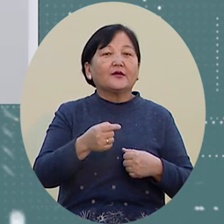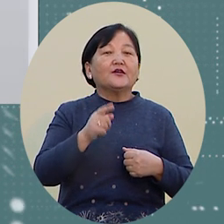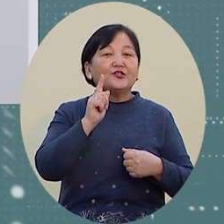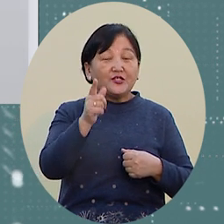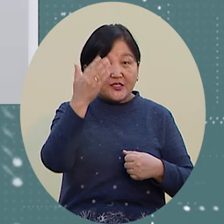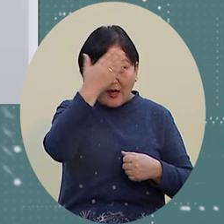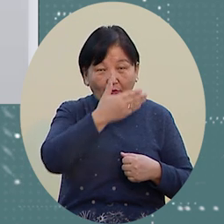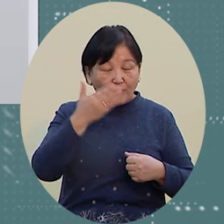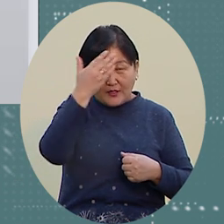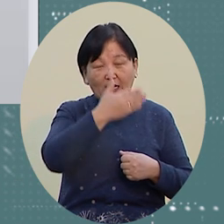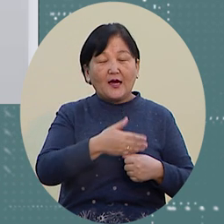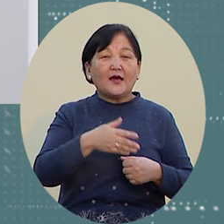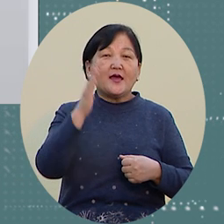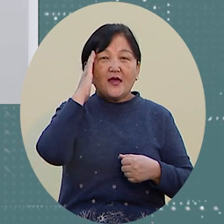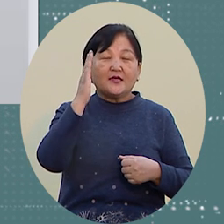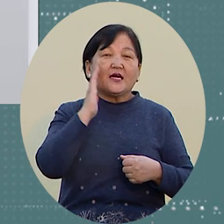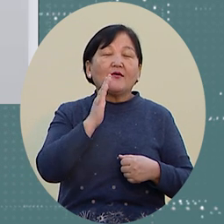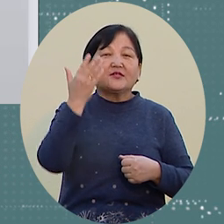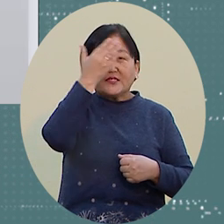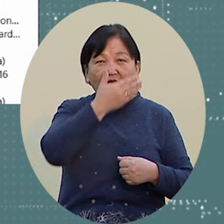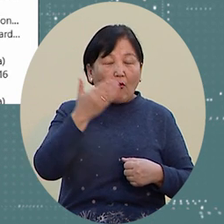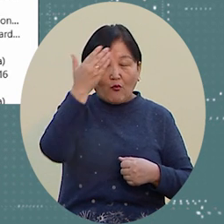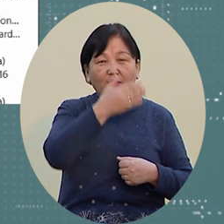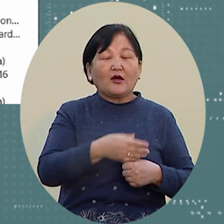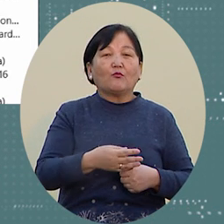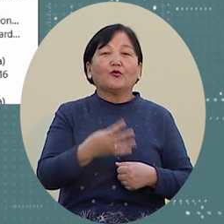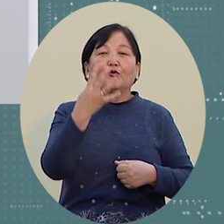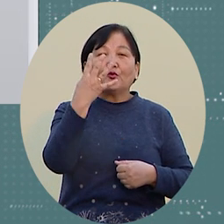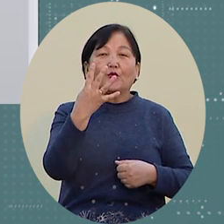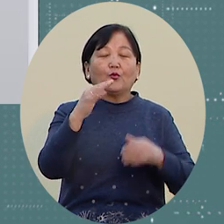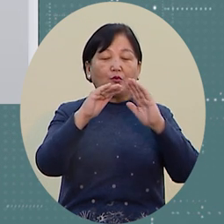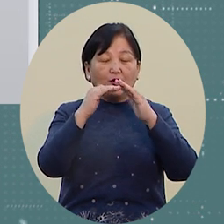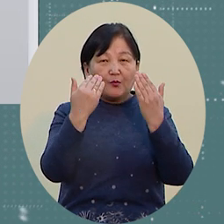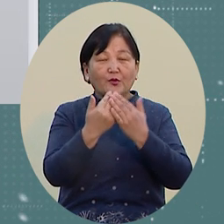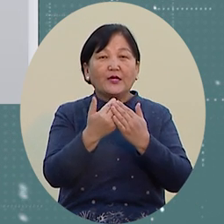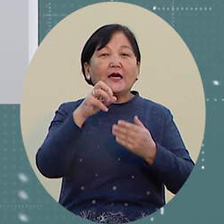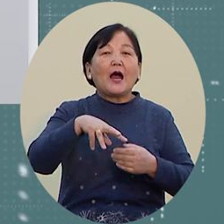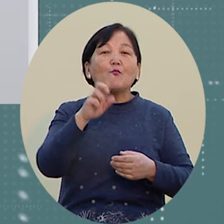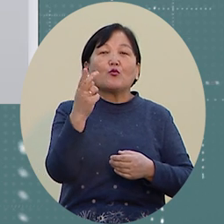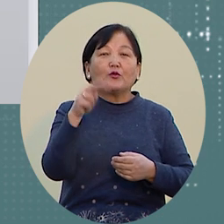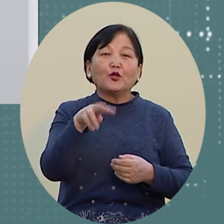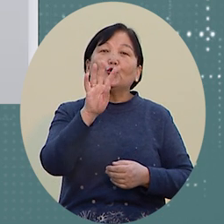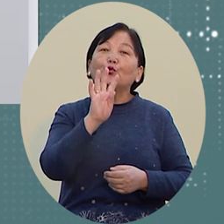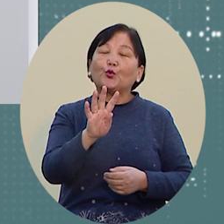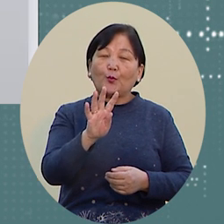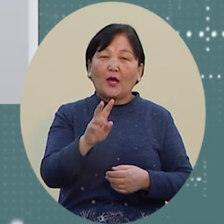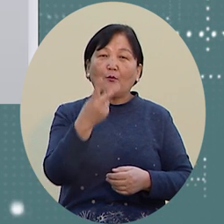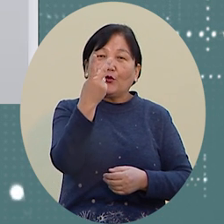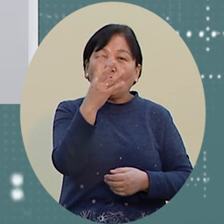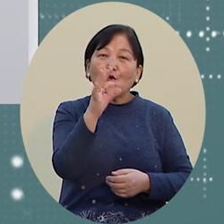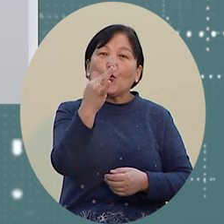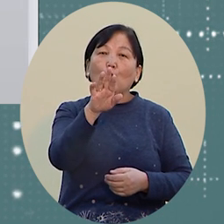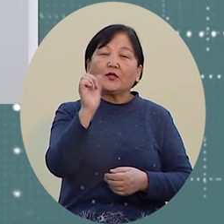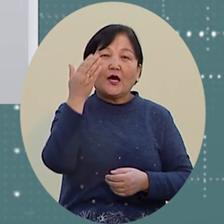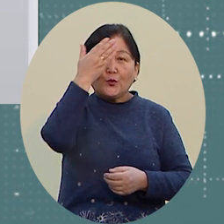Ингээд нийтдээ 20 удаа танаа гэр бүл нүур гараа угаадаг гэж бодъё. Тэгвэл нэг удаа нүур